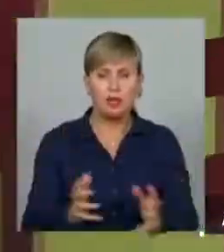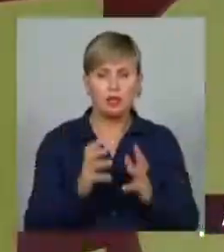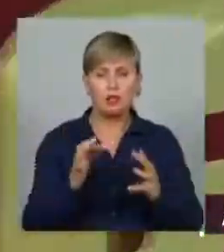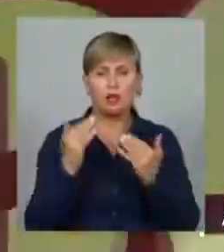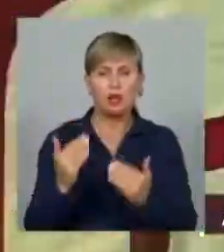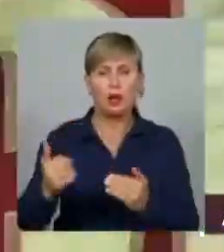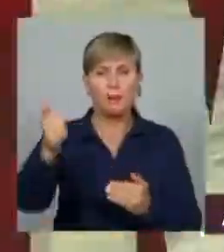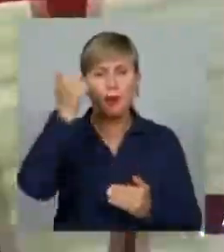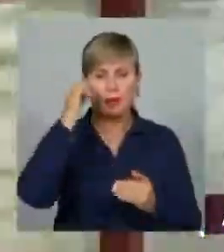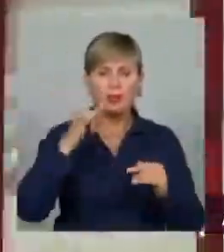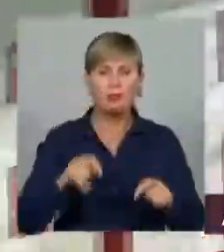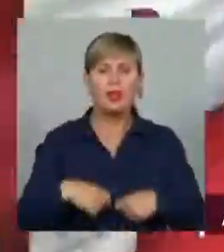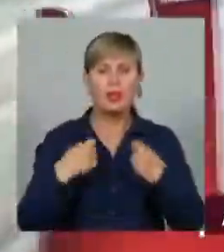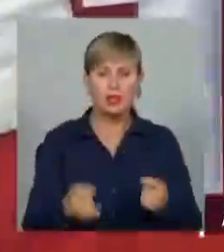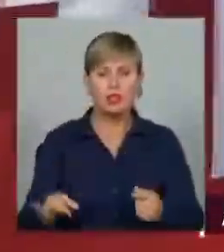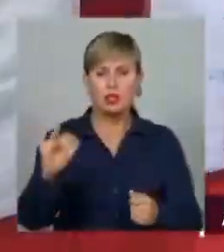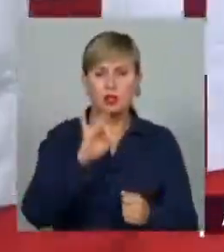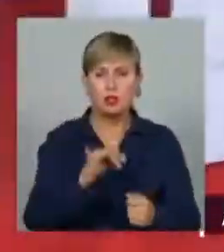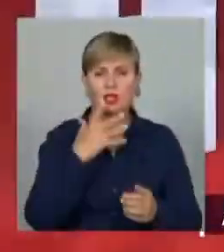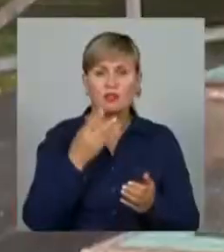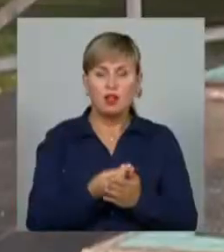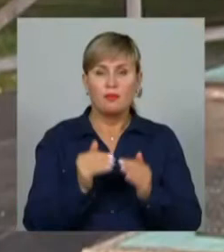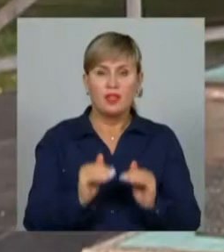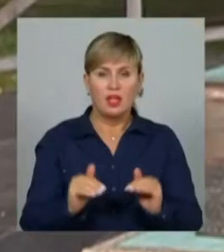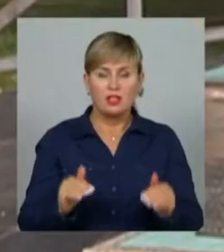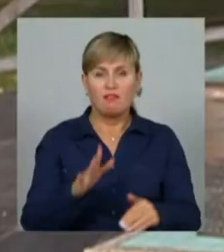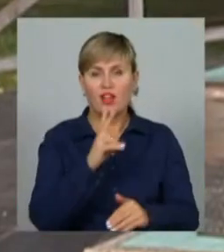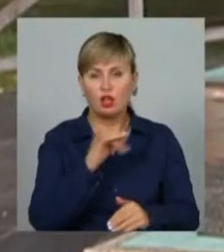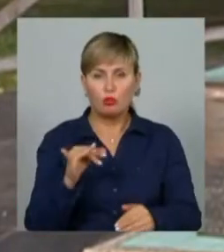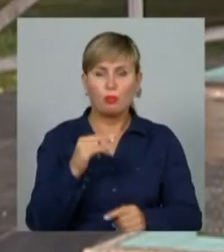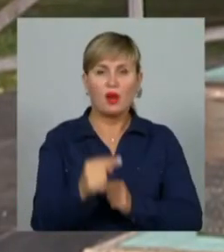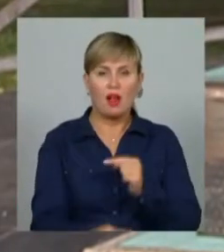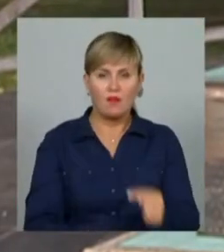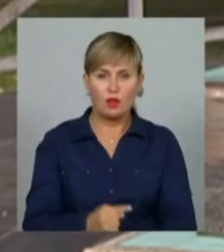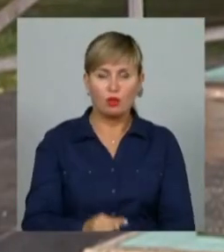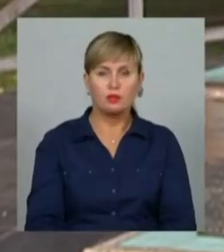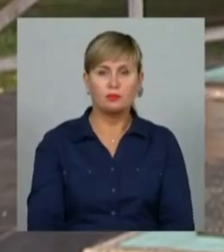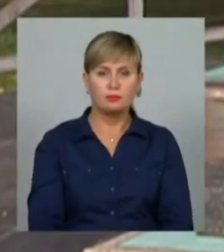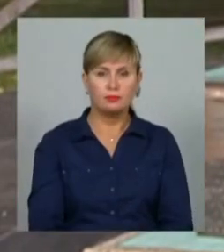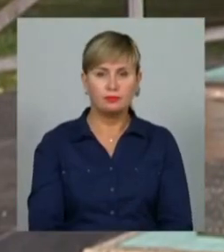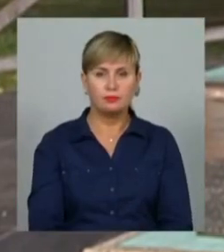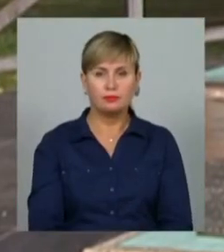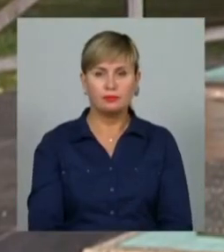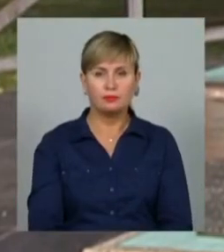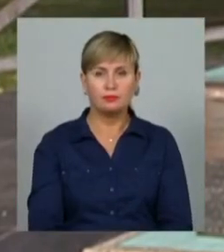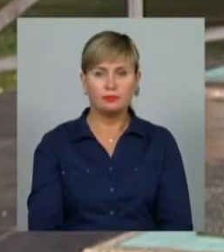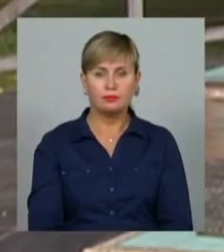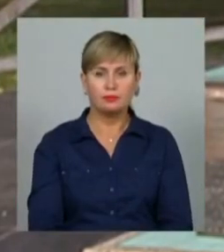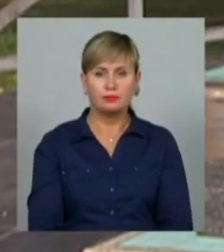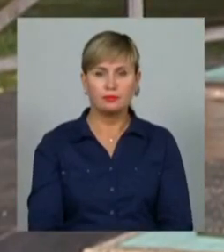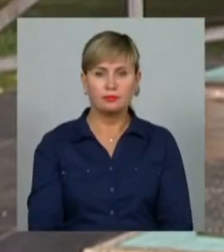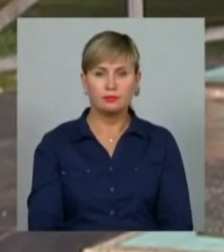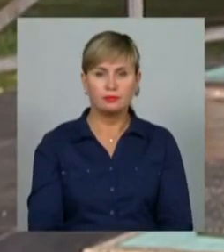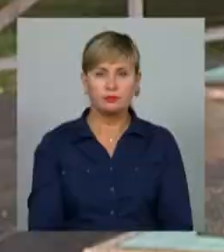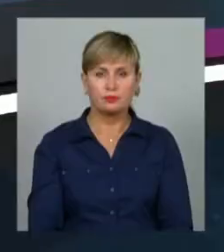них память и передать их истории своим детям, внукам и правнукам. Роман Нощенко, Сагингали Мунайтбасов,